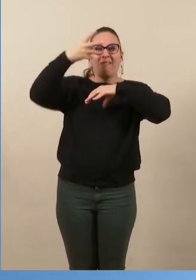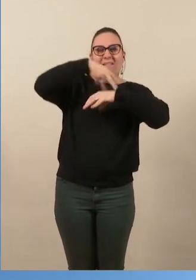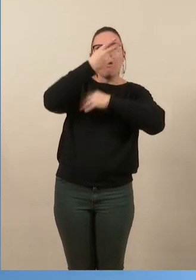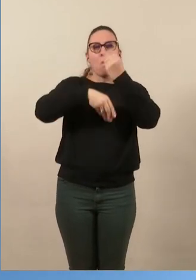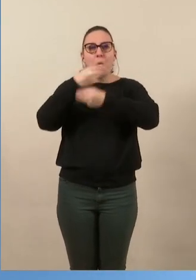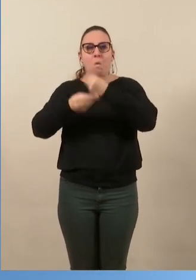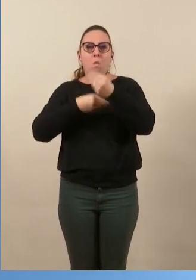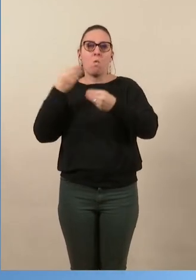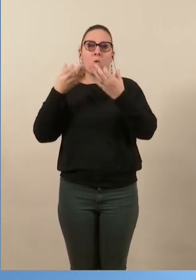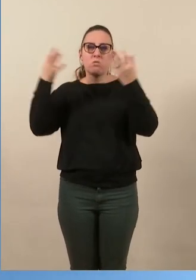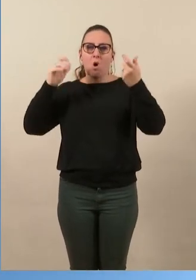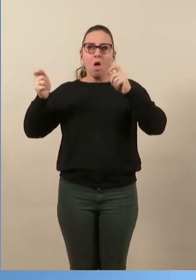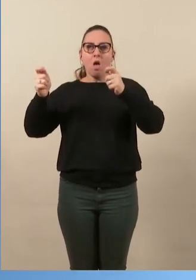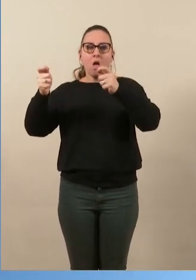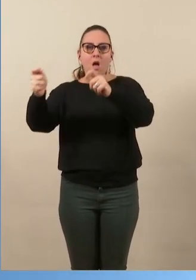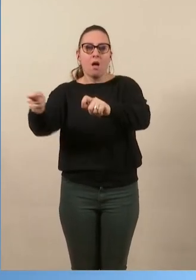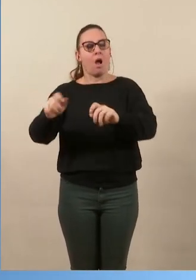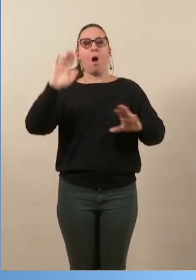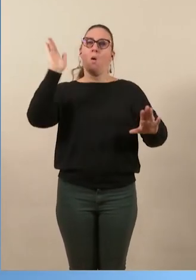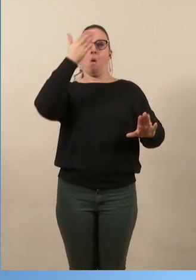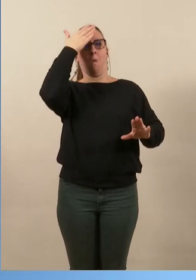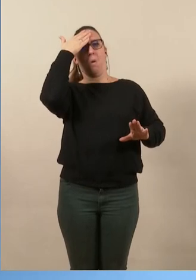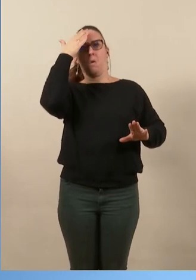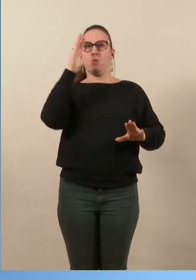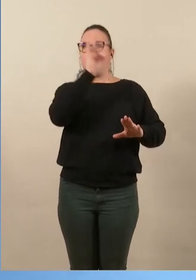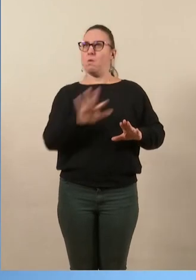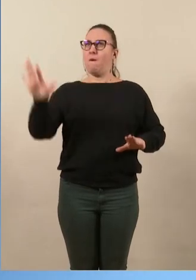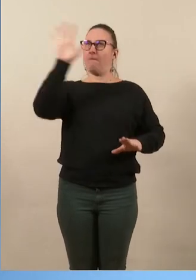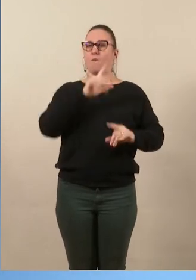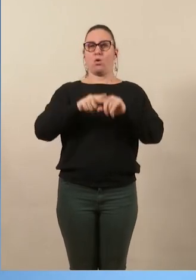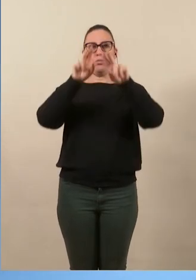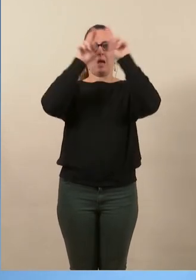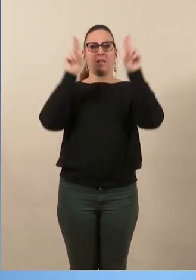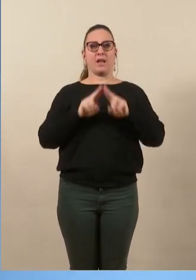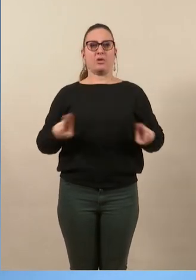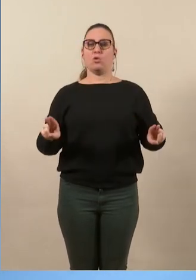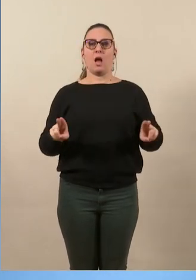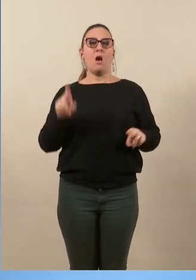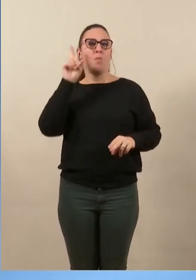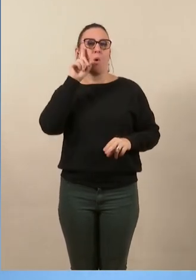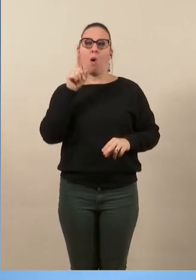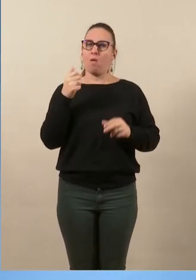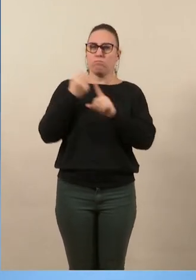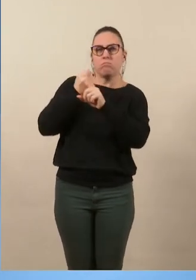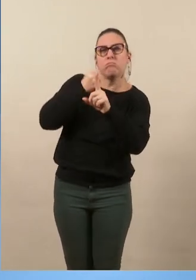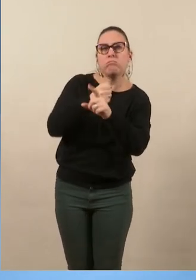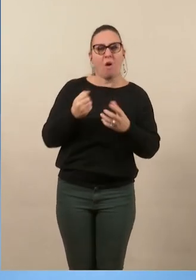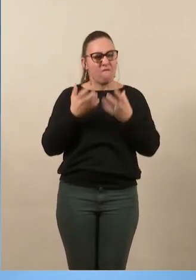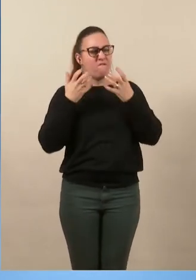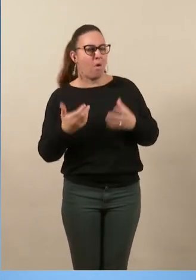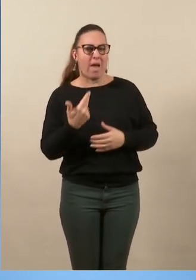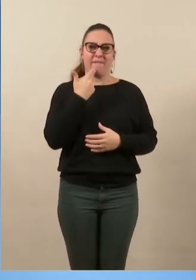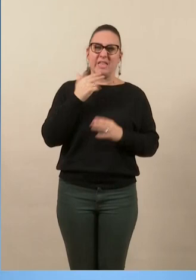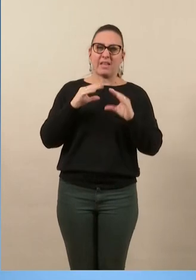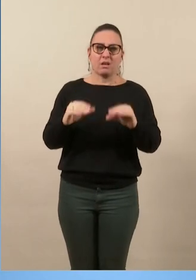dérèvlements climatique sont reconnu à l'échelle nationale et internationale pour leur volontarisme et leur efficacité mais